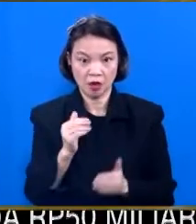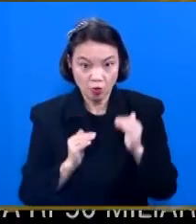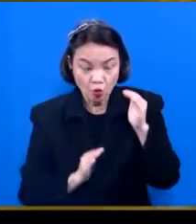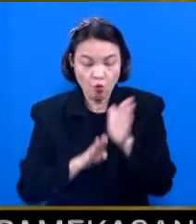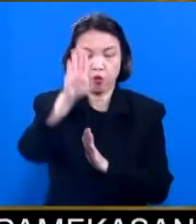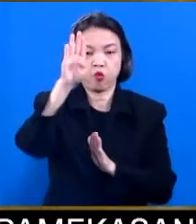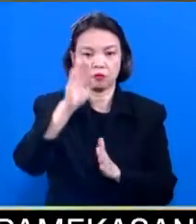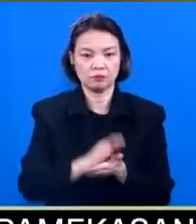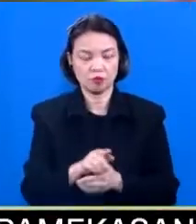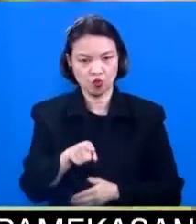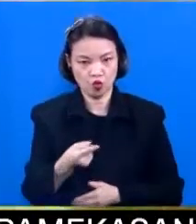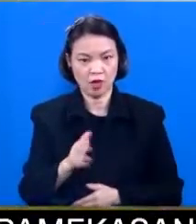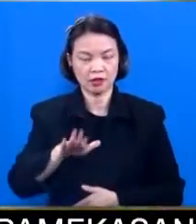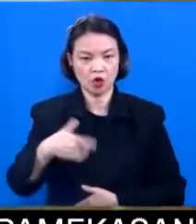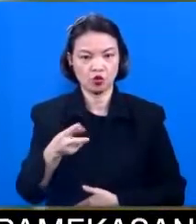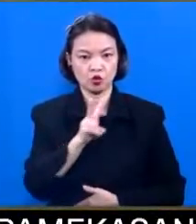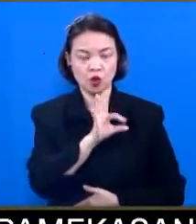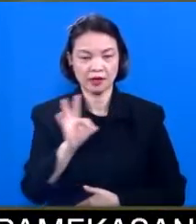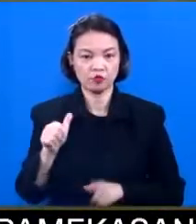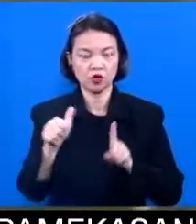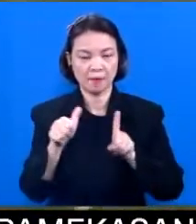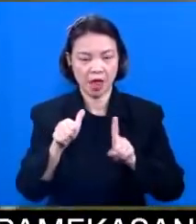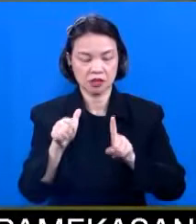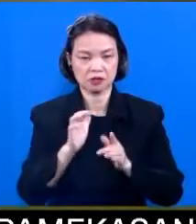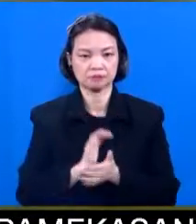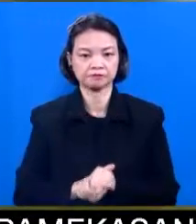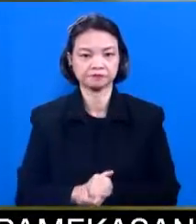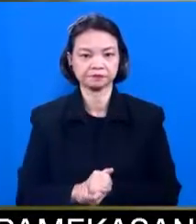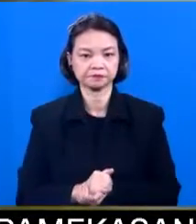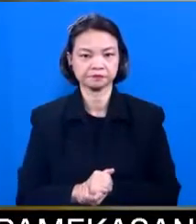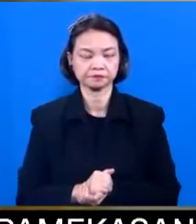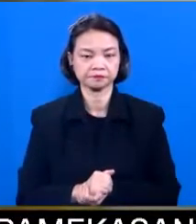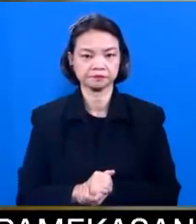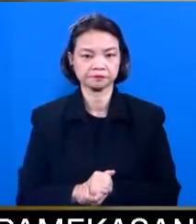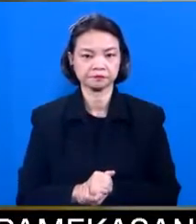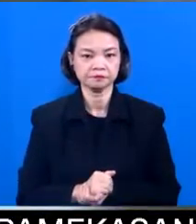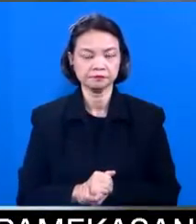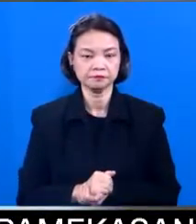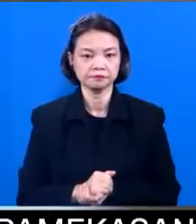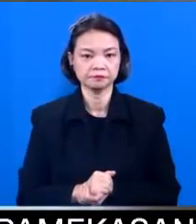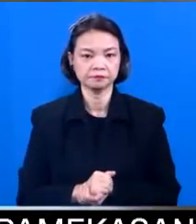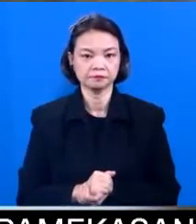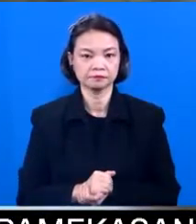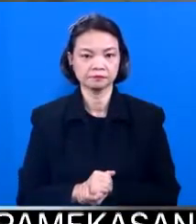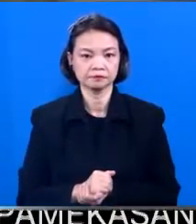setidaknya sejak tahun 2016. Rian Fernando, Dwi Agung Yuldiarto, Jakarta.